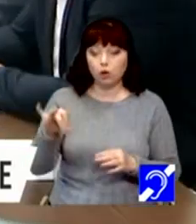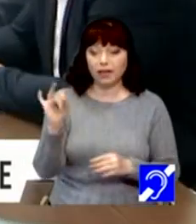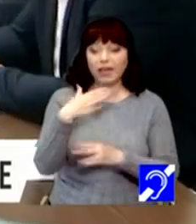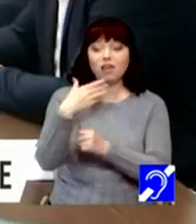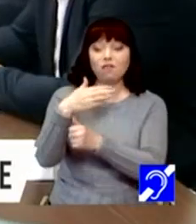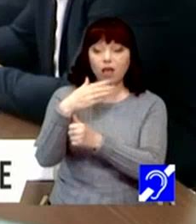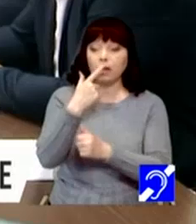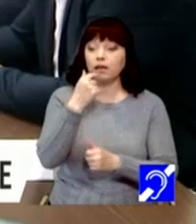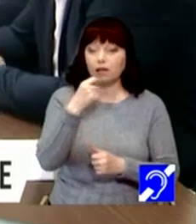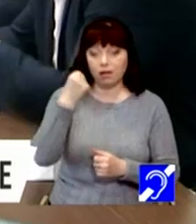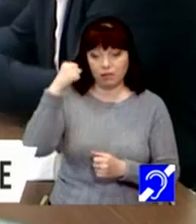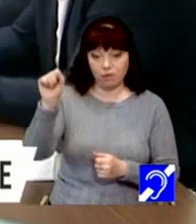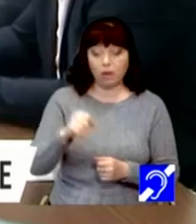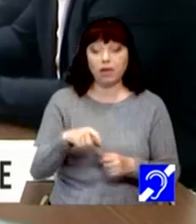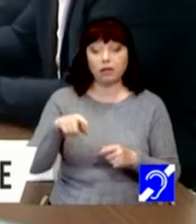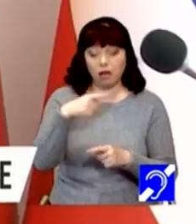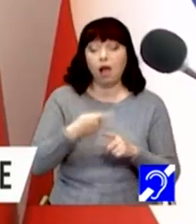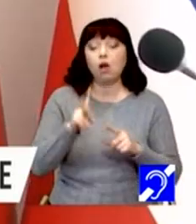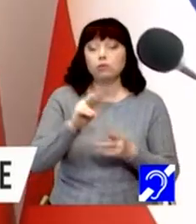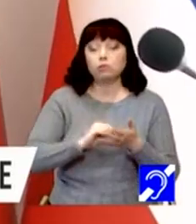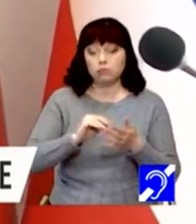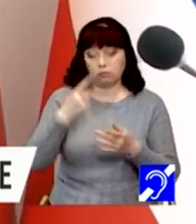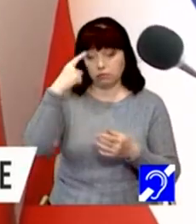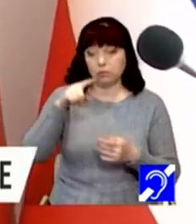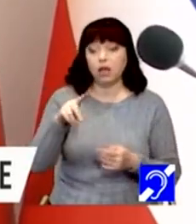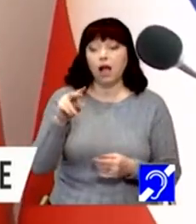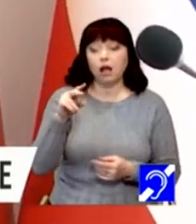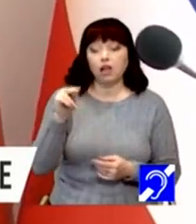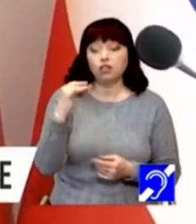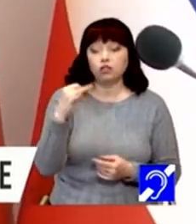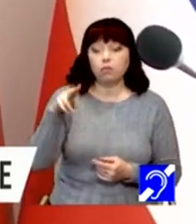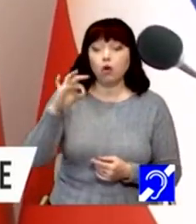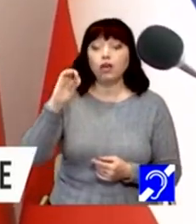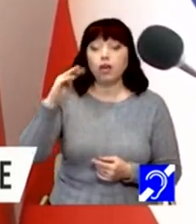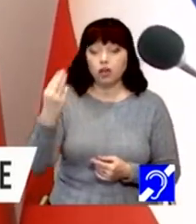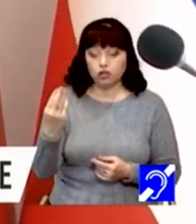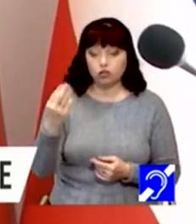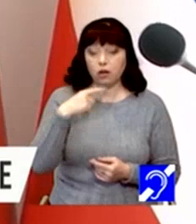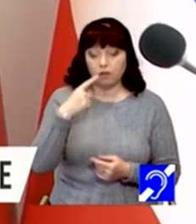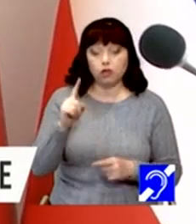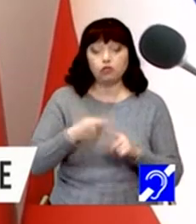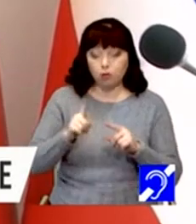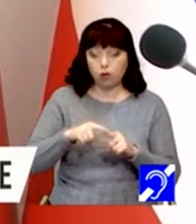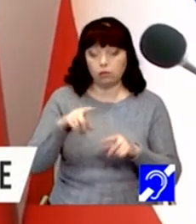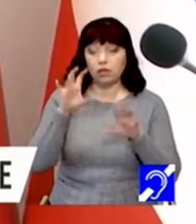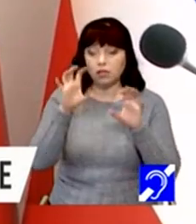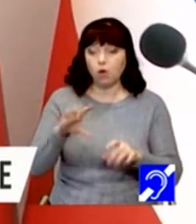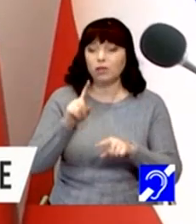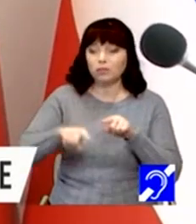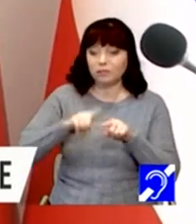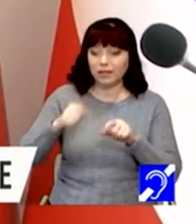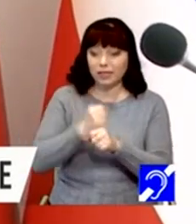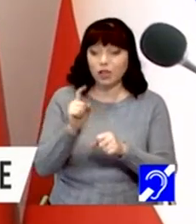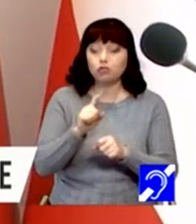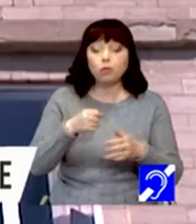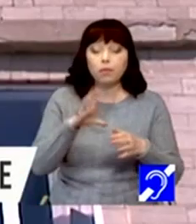ale Victoriei autorul proiectului este deputatul Serghei cimpoieș care a precizat că examinarea proiectului de lege a fost făcută în mare grabă pentru a